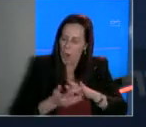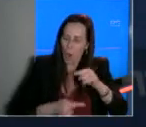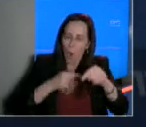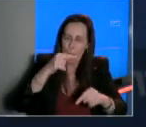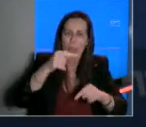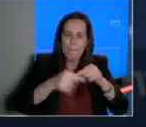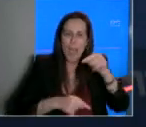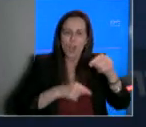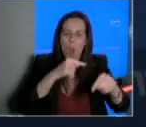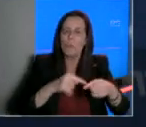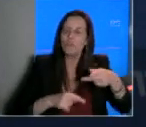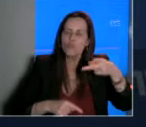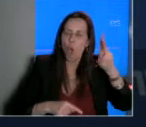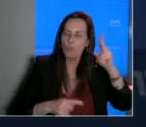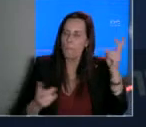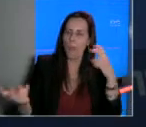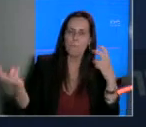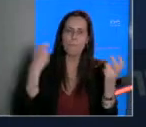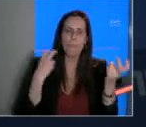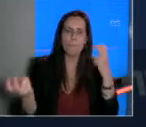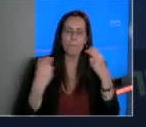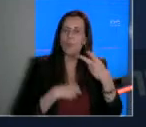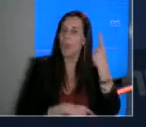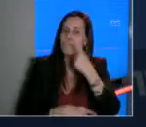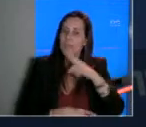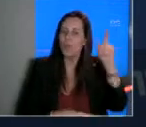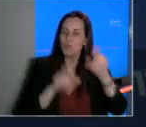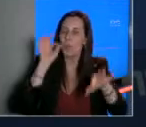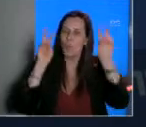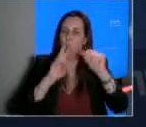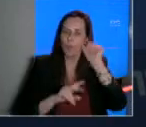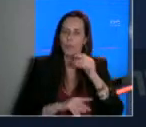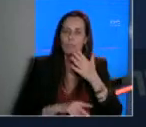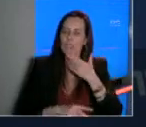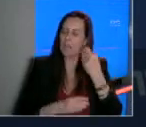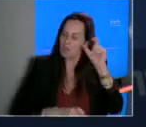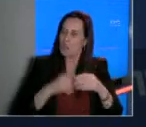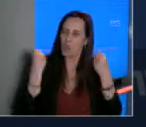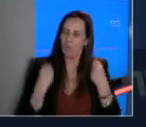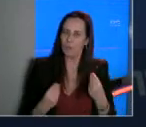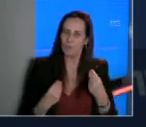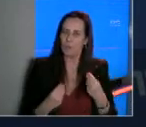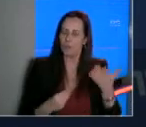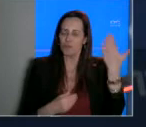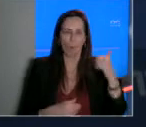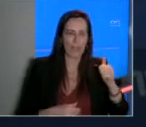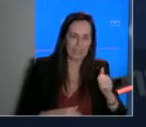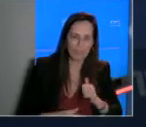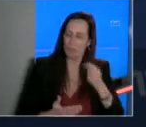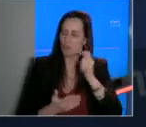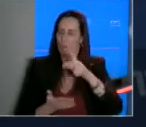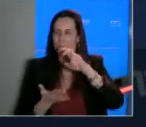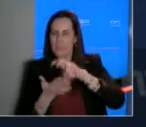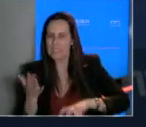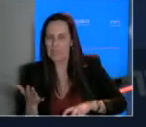מגשר לגשר, יותר ממיליון מצביעי כחול לבן. ישראלים טובים, משרתים בצבא, משלמים